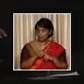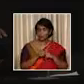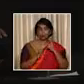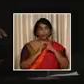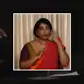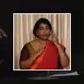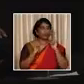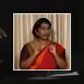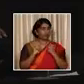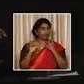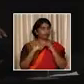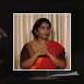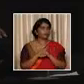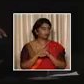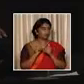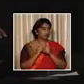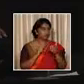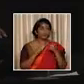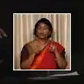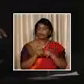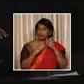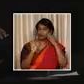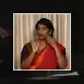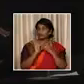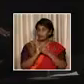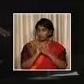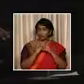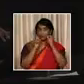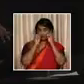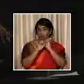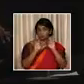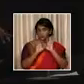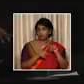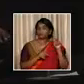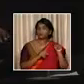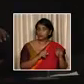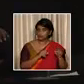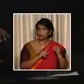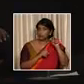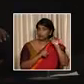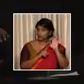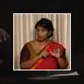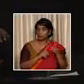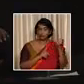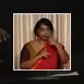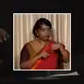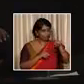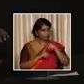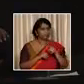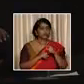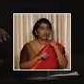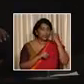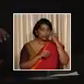என்பதை முதலில் இந்த நாடு உணர வேண்டும் அந்த உணர்ச்சிகள் அந்த எண்ணங்களை நீங்கள் சிந்திக்க தலைப்படாமல் விட்டால் அதற்கான